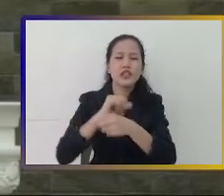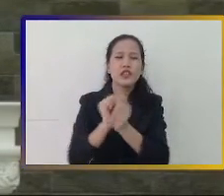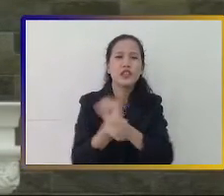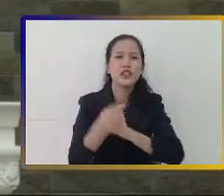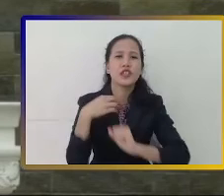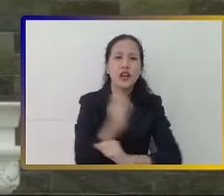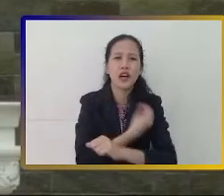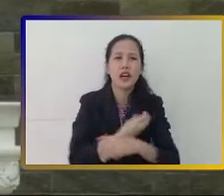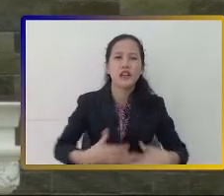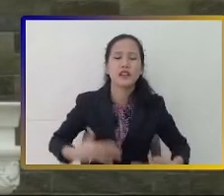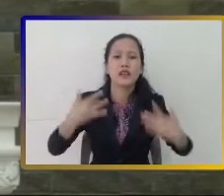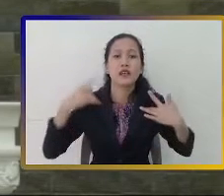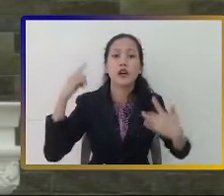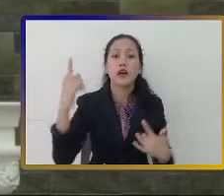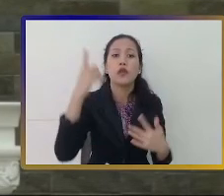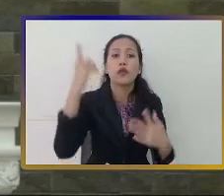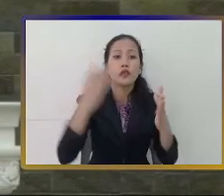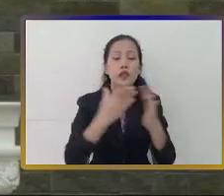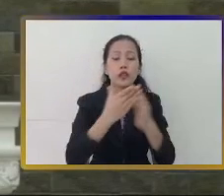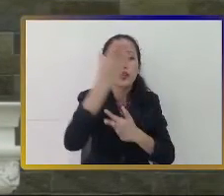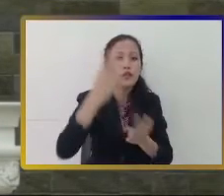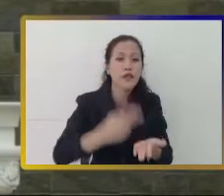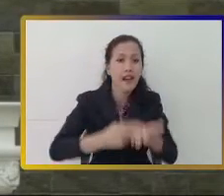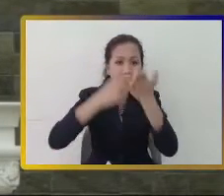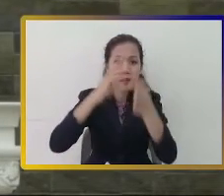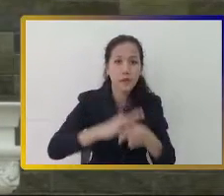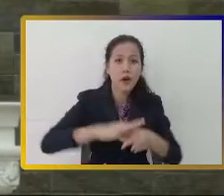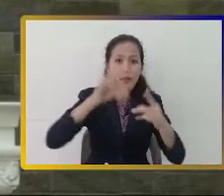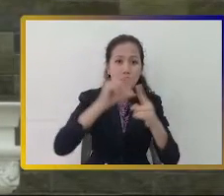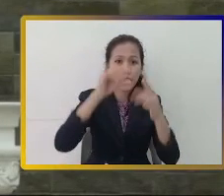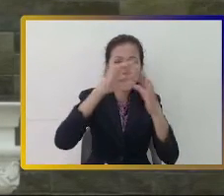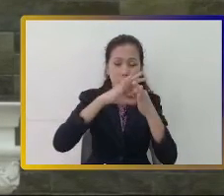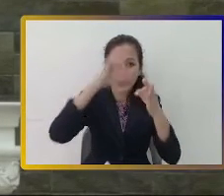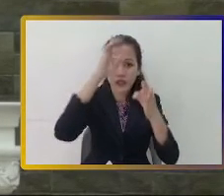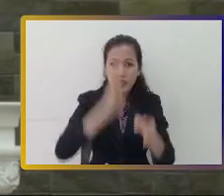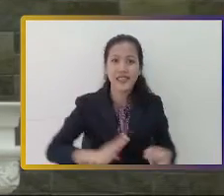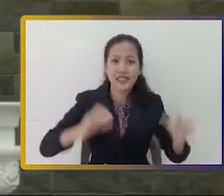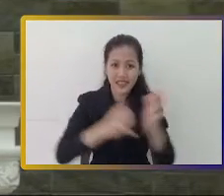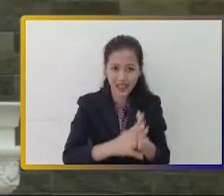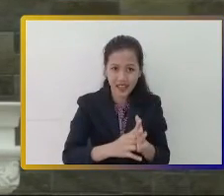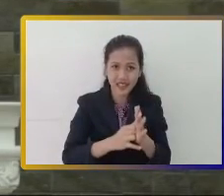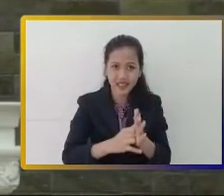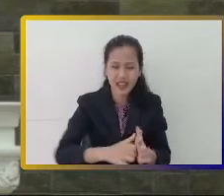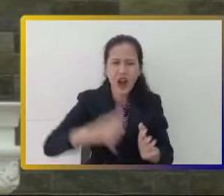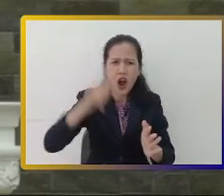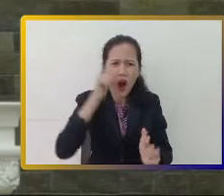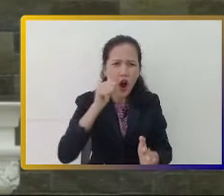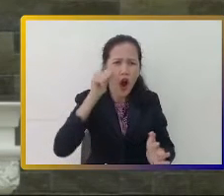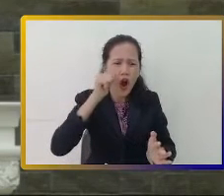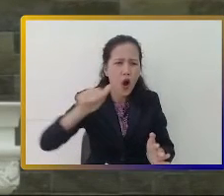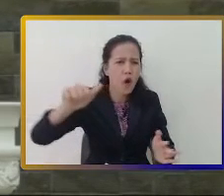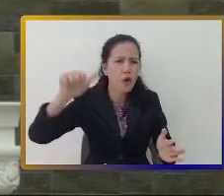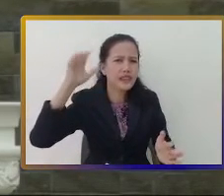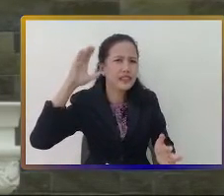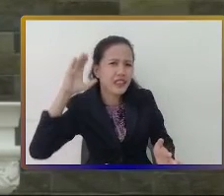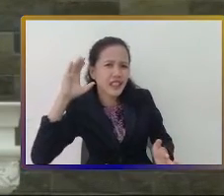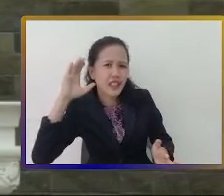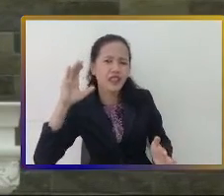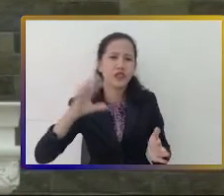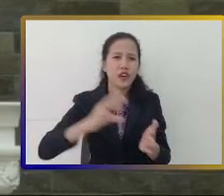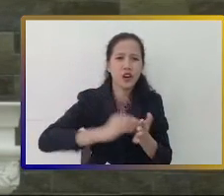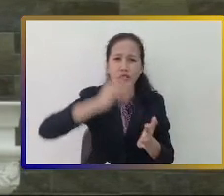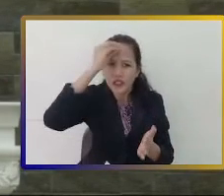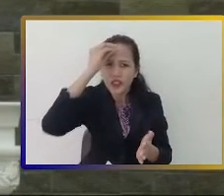natin maliban po sa tulong ng salita ng Diyos. At yan po lagi ang naririnig niyo po sa likod ng pulpitong